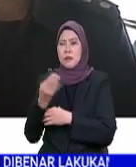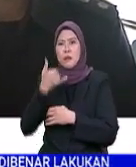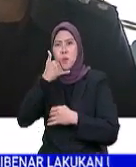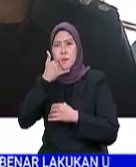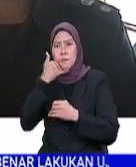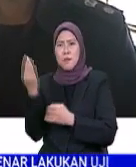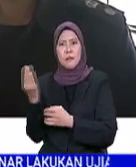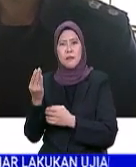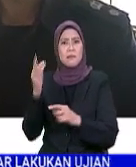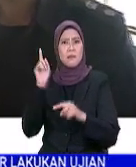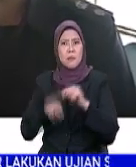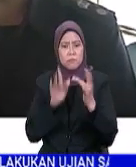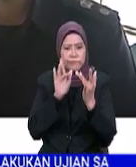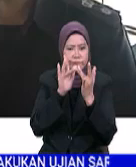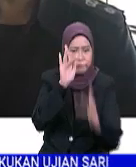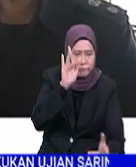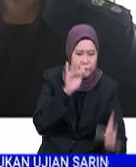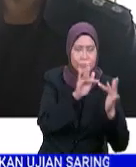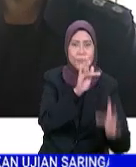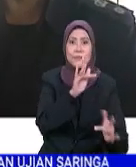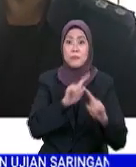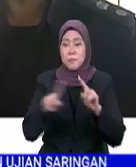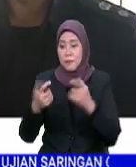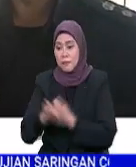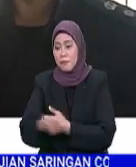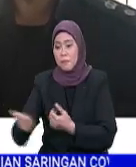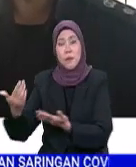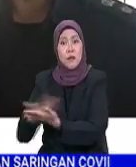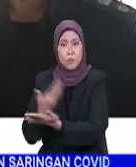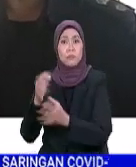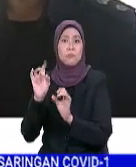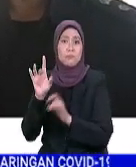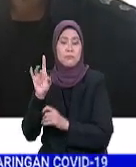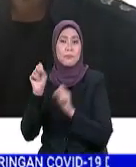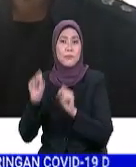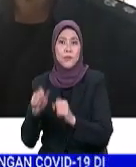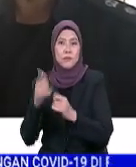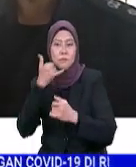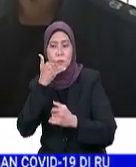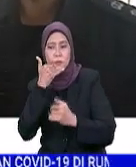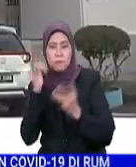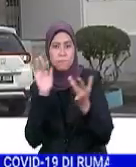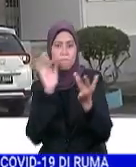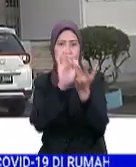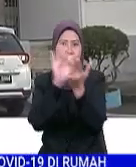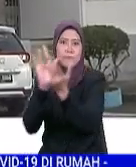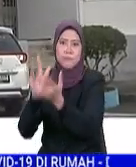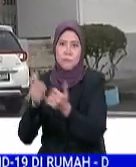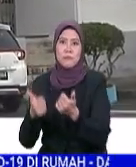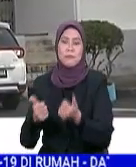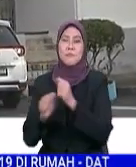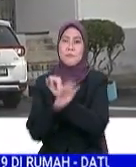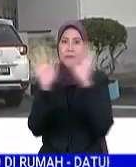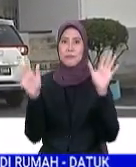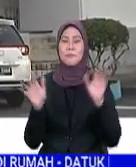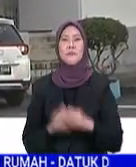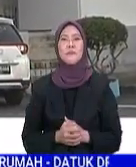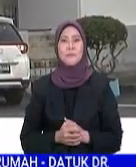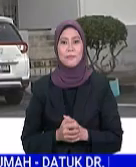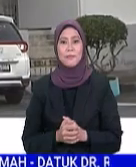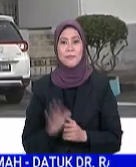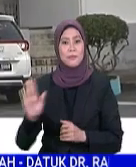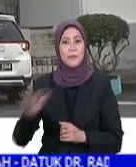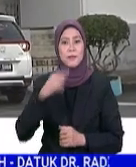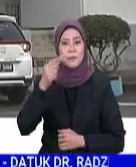dapat berhubung tapi dengan pakai yang hak baru ni insya-allah dapat berhubung dengan jelas Beliau